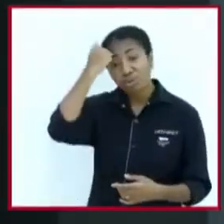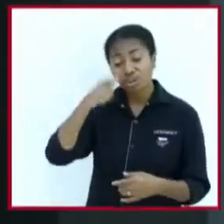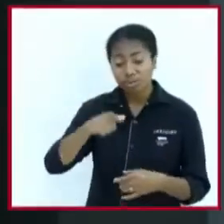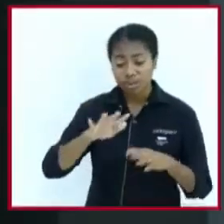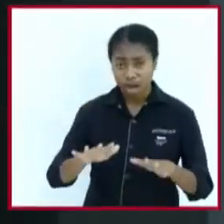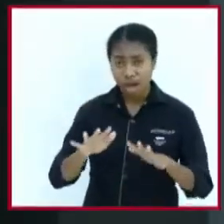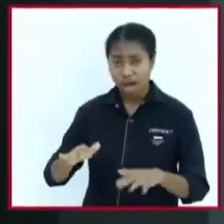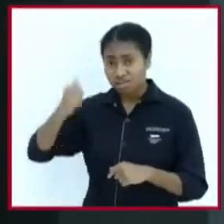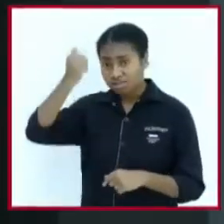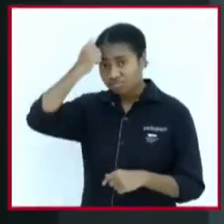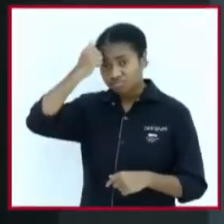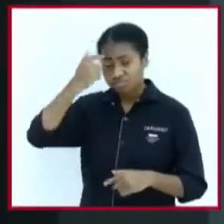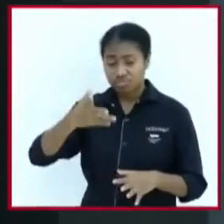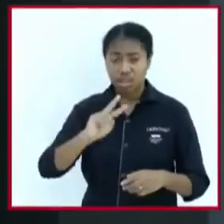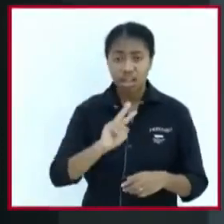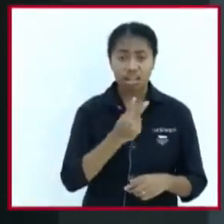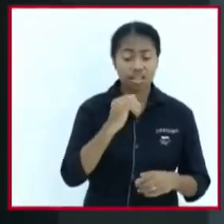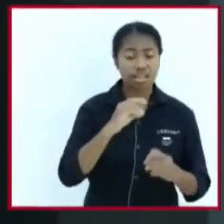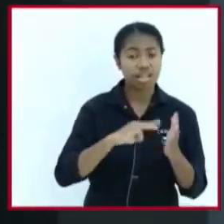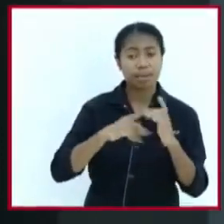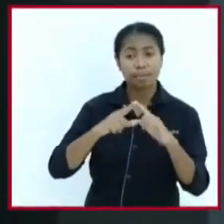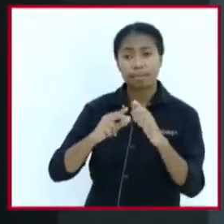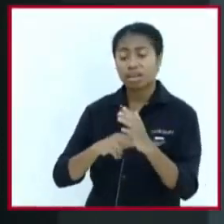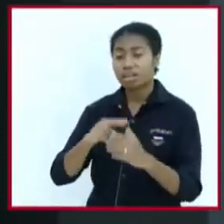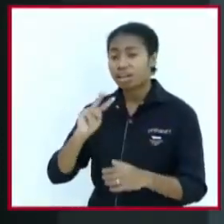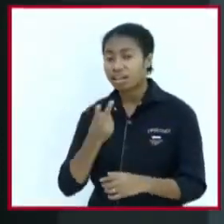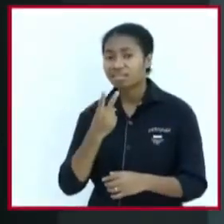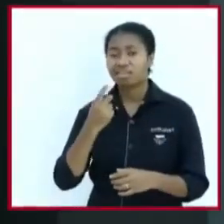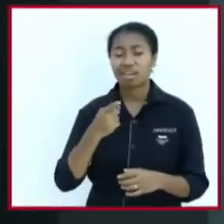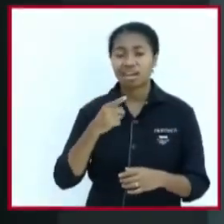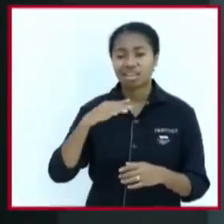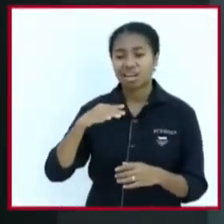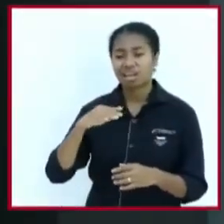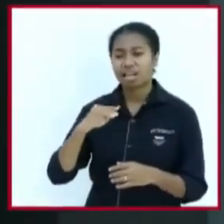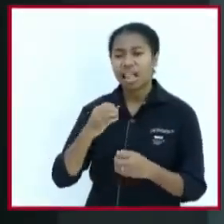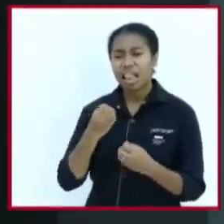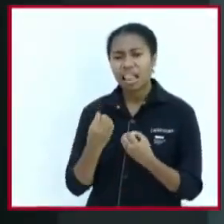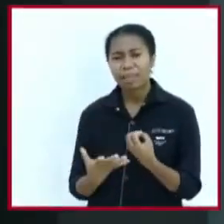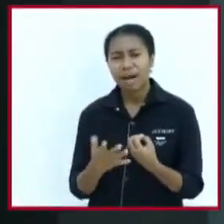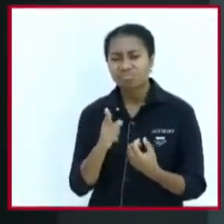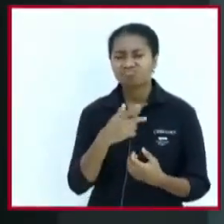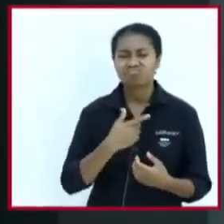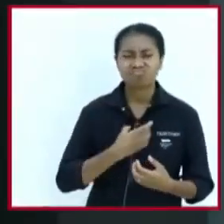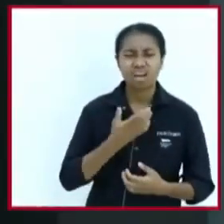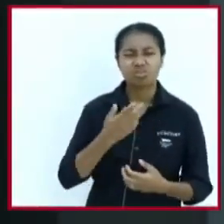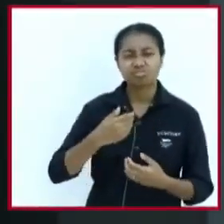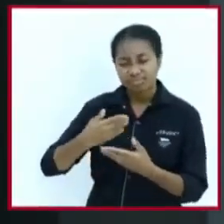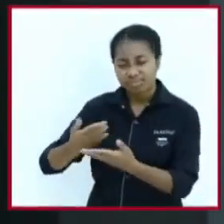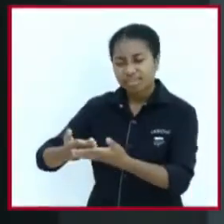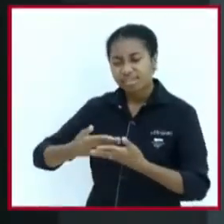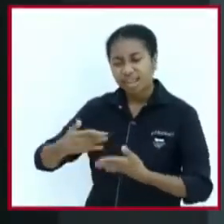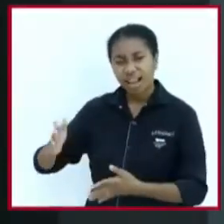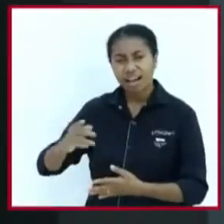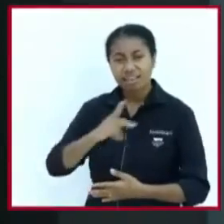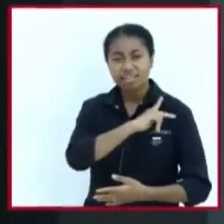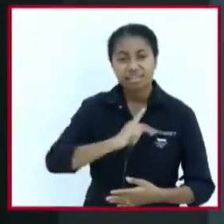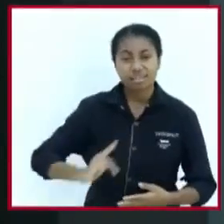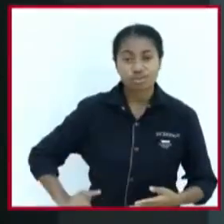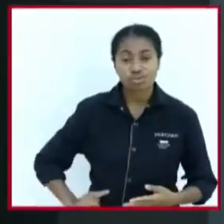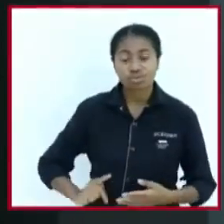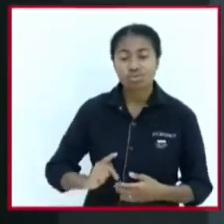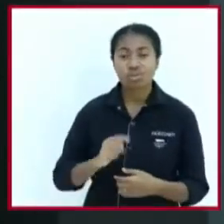menukar imannya dengan sesuatu yang lebih rendah mereka rela meninggalkan Kristus dan kekristenan masuk agama lain